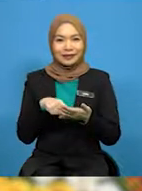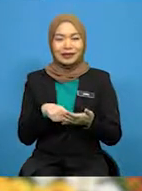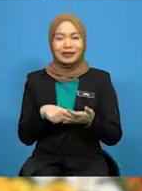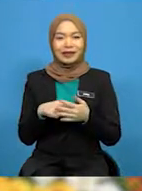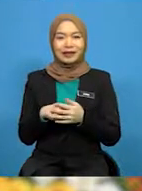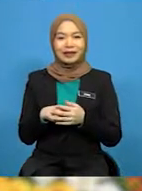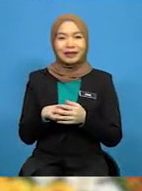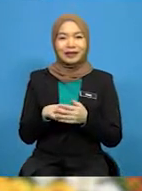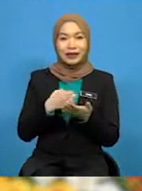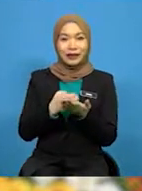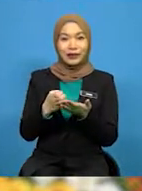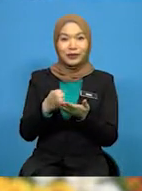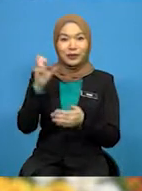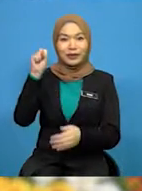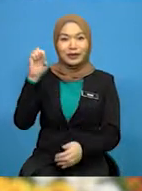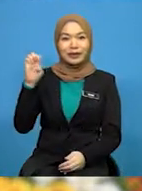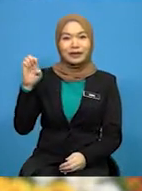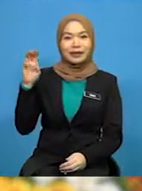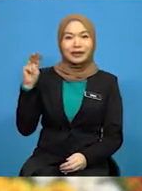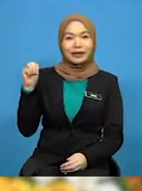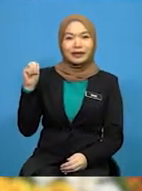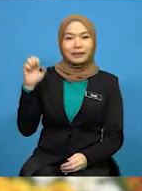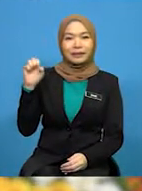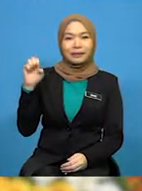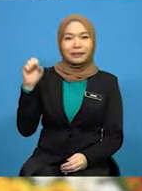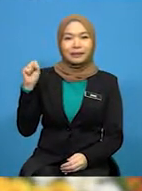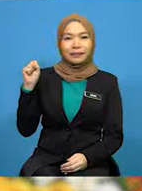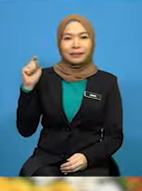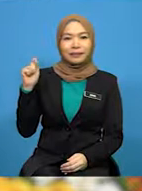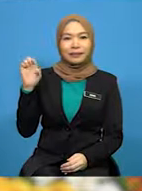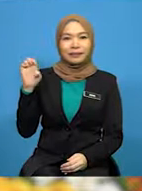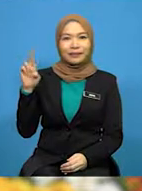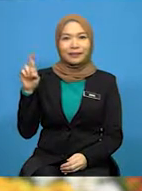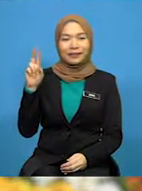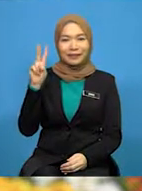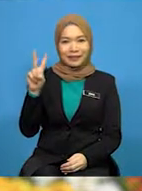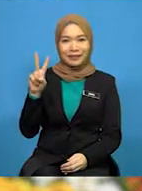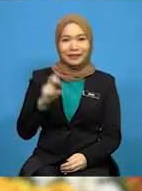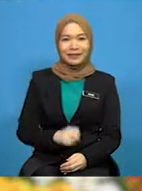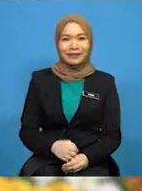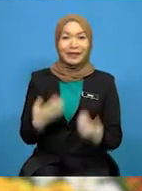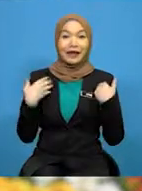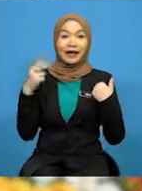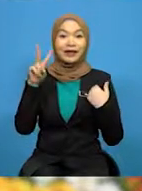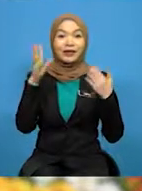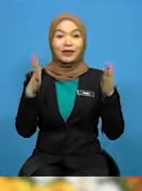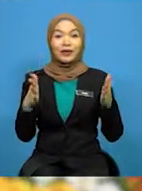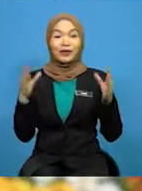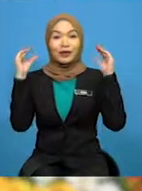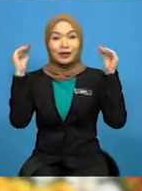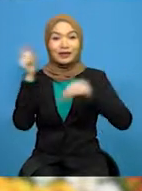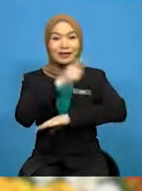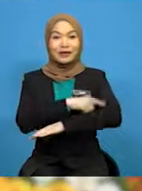2. Kita amat bertuah pada hari ini kerana bersama saya dua orang guru yang begitu berpengalaman